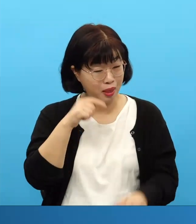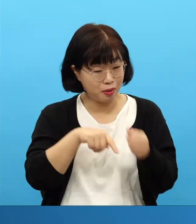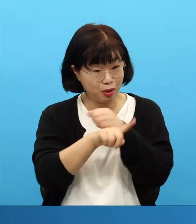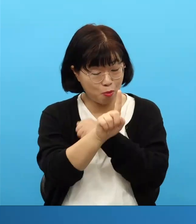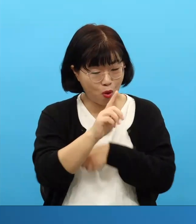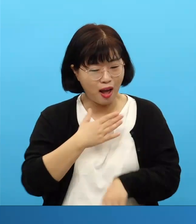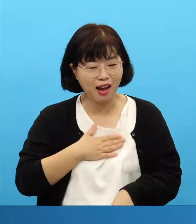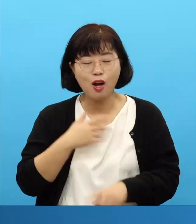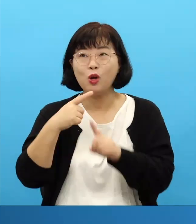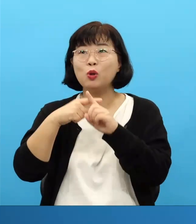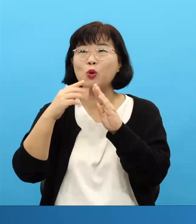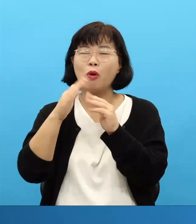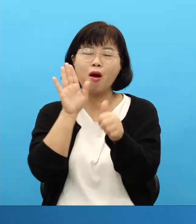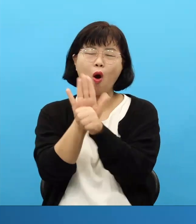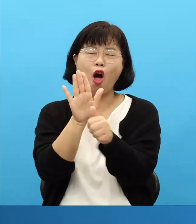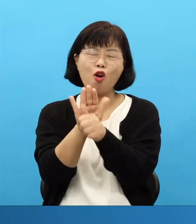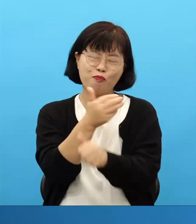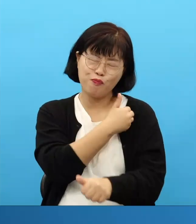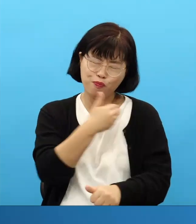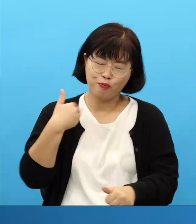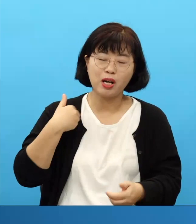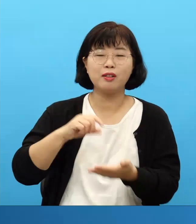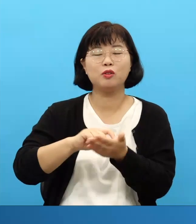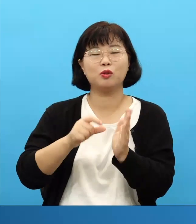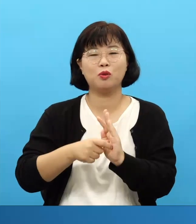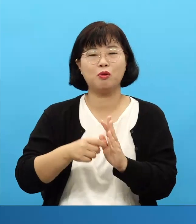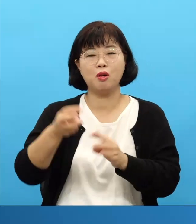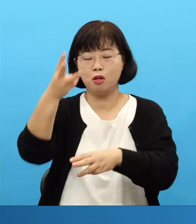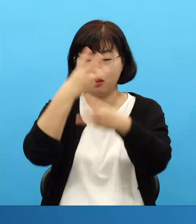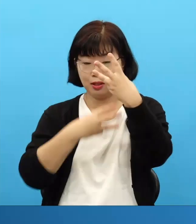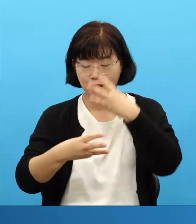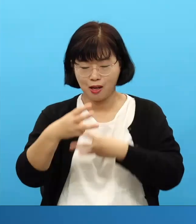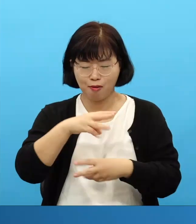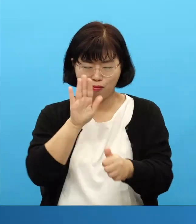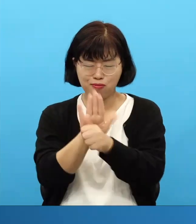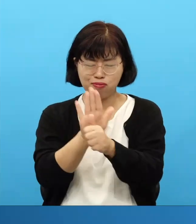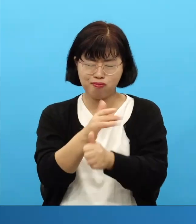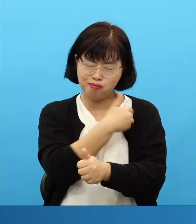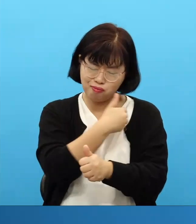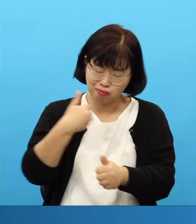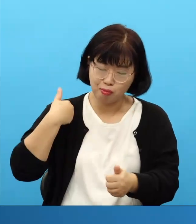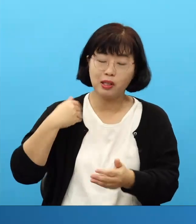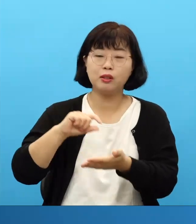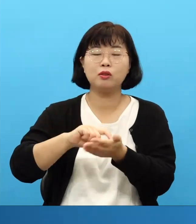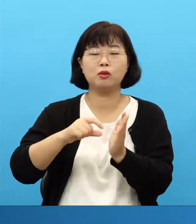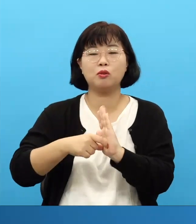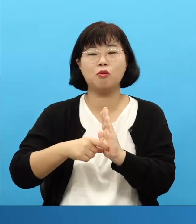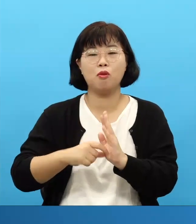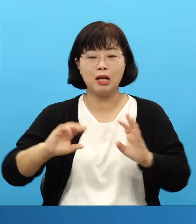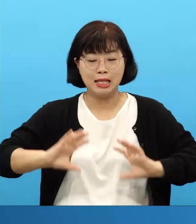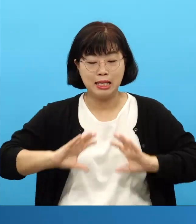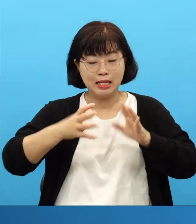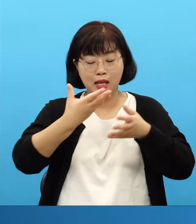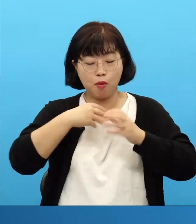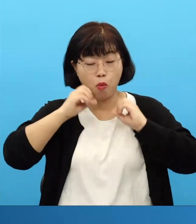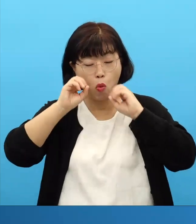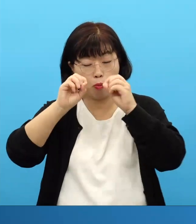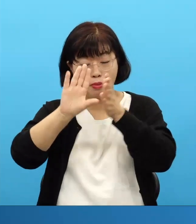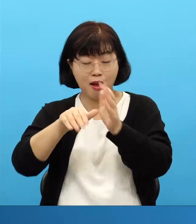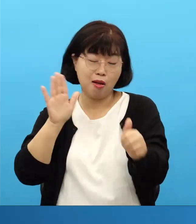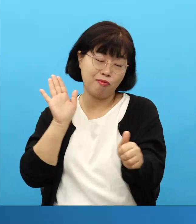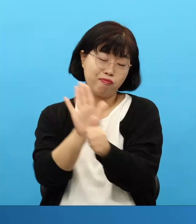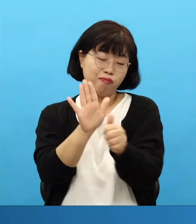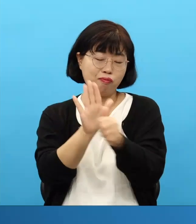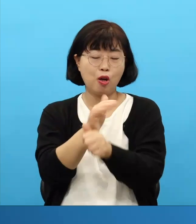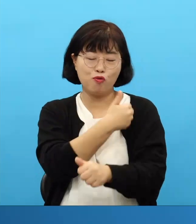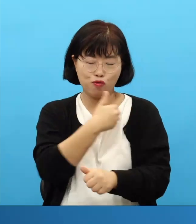where you can save your church. That's what you need to do well for yourself. 아니 후대 살릴 만큼 세계 복음할 만큼 돼야 그게 되는 거예요. That you must do well for yourself in order to do world evangelization and to save the